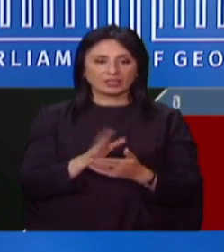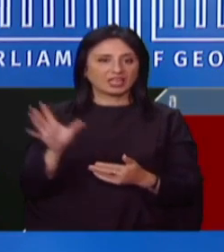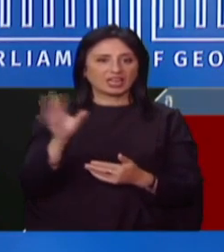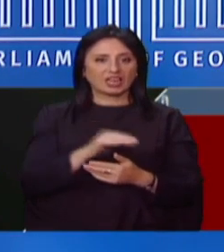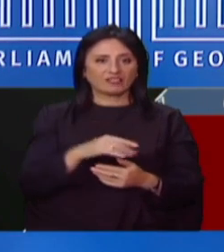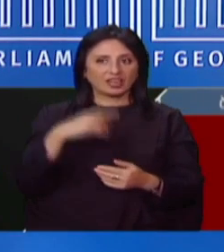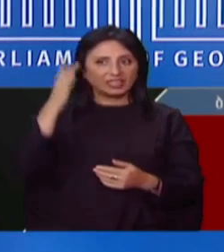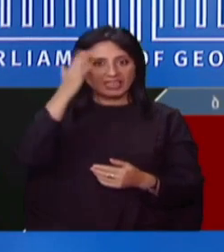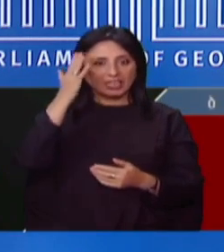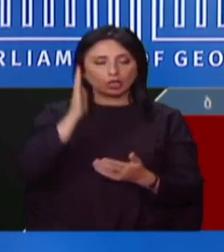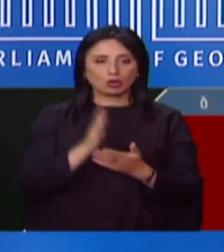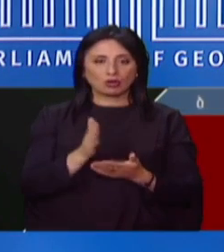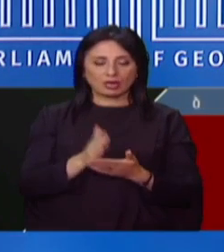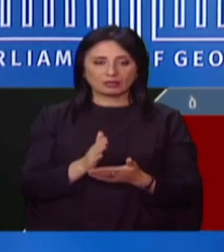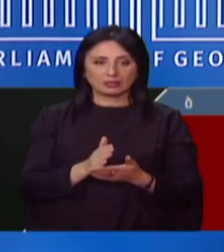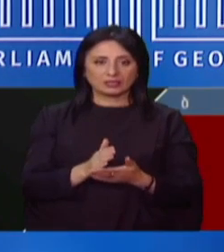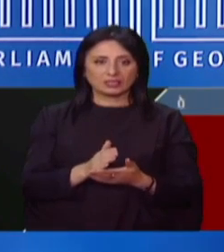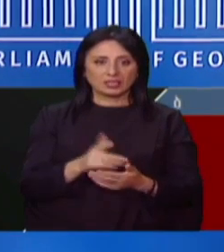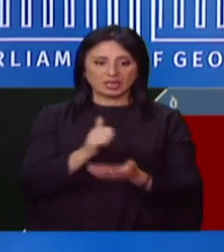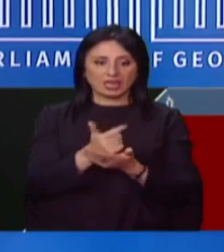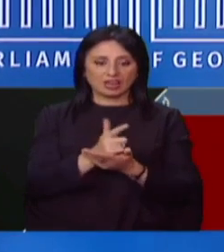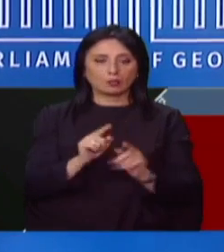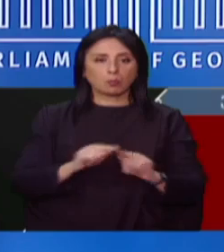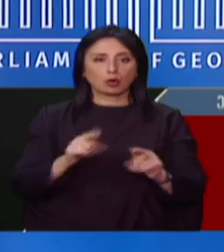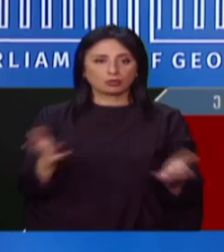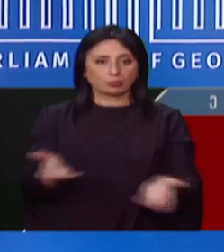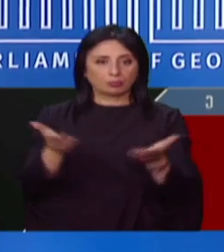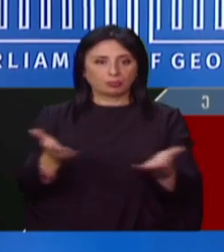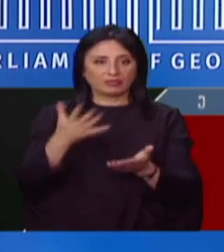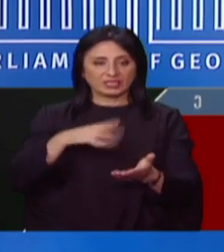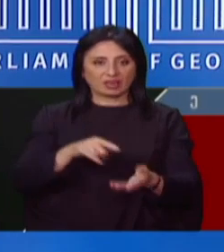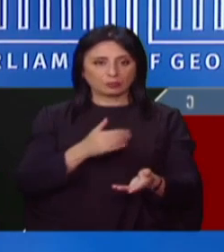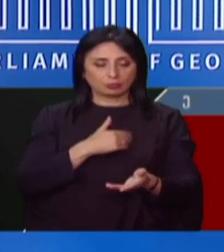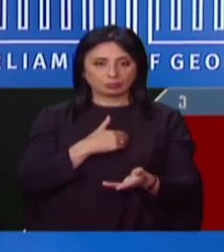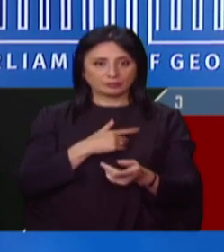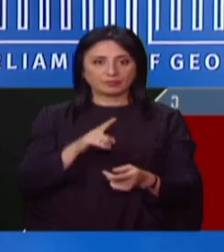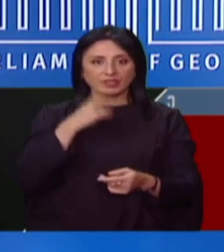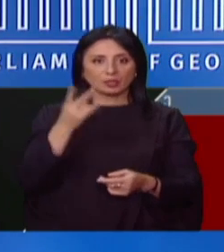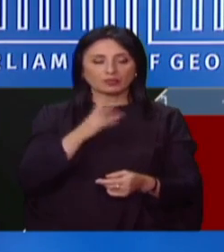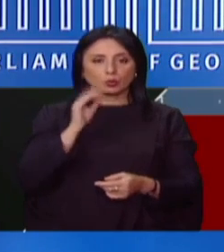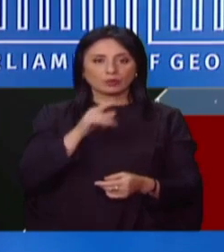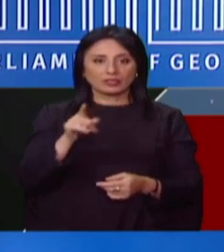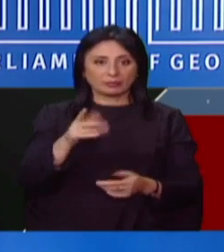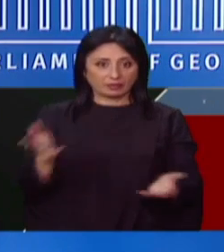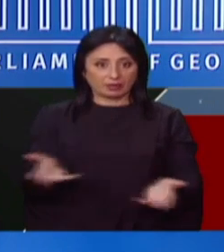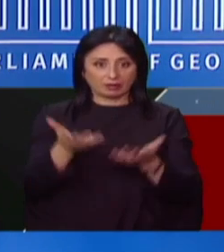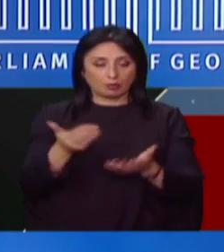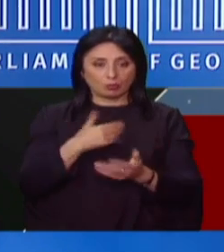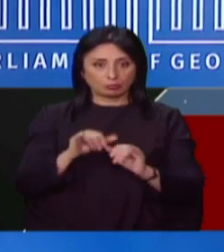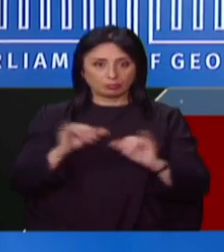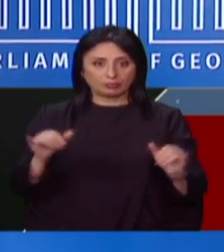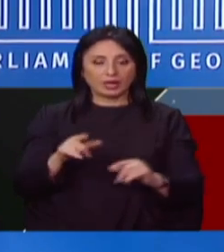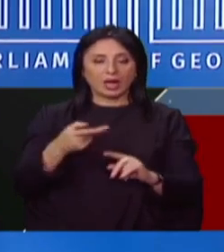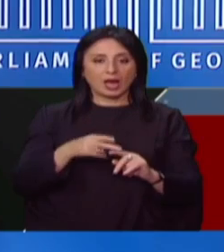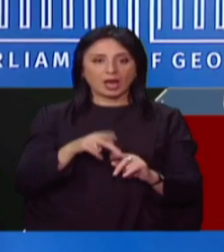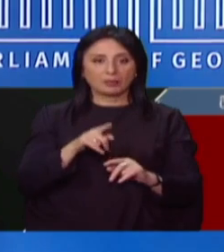ყოველას იდეოლოგია არის LGBT პროპაგანდის წახალისება საქართველოში და რა თქმა უნდა, როდესაც მათ წახალისება უნდათ,